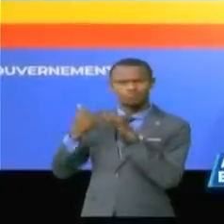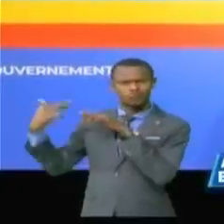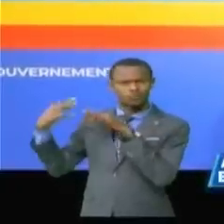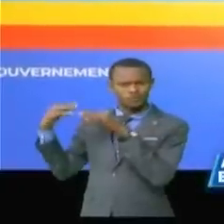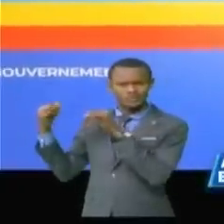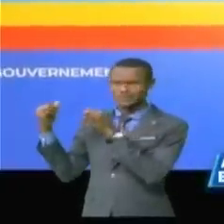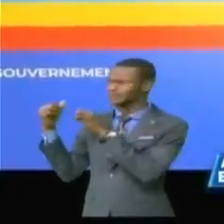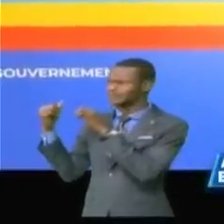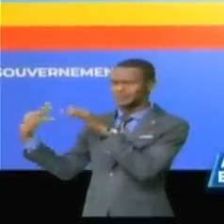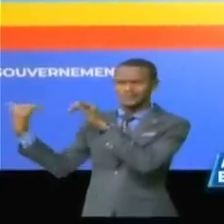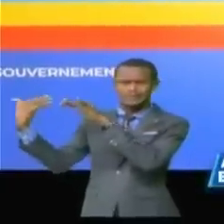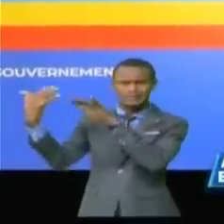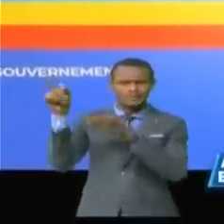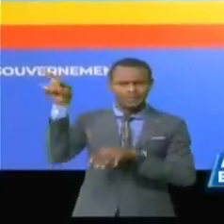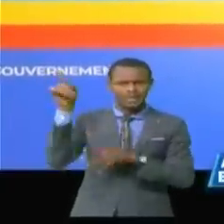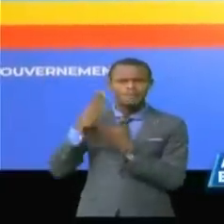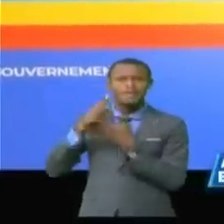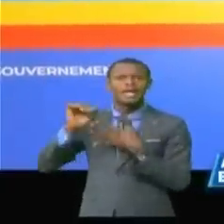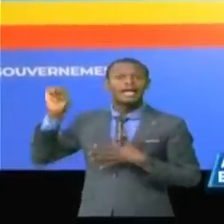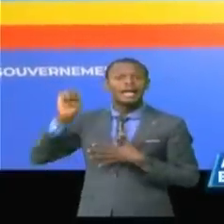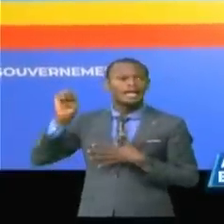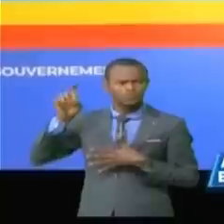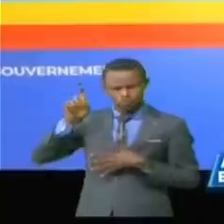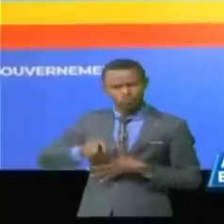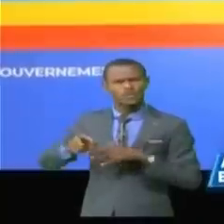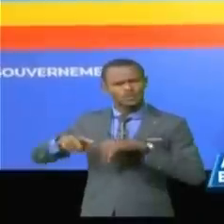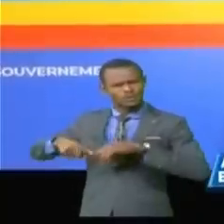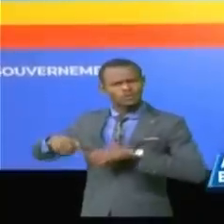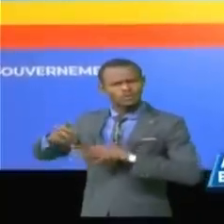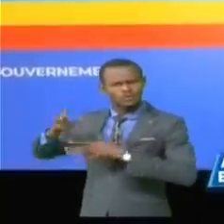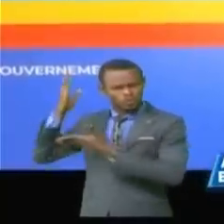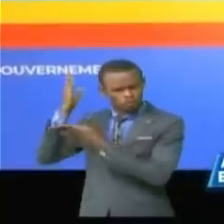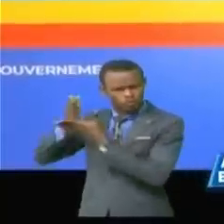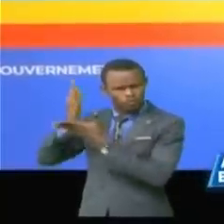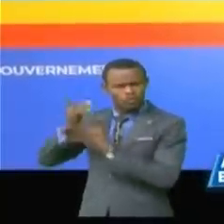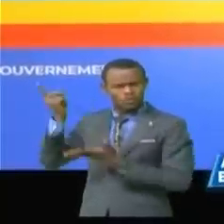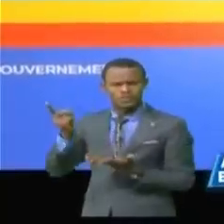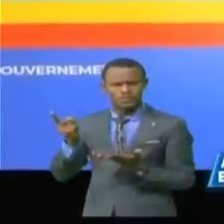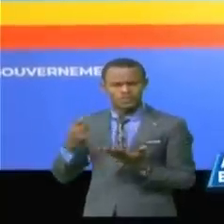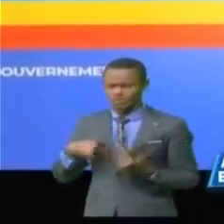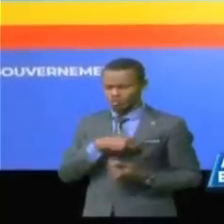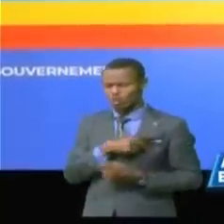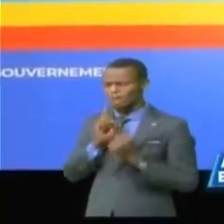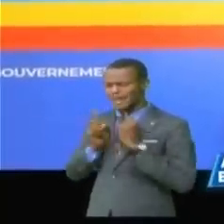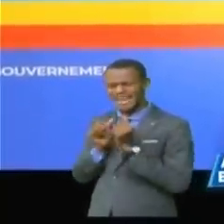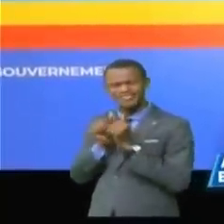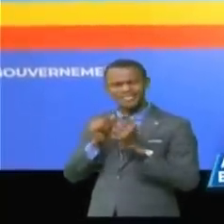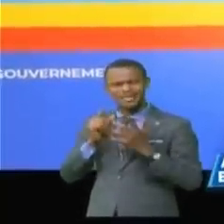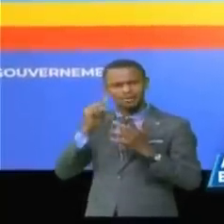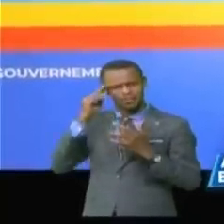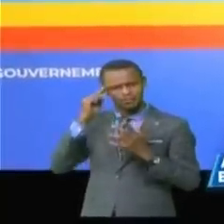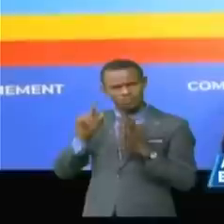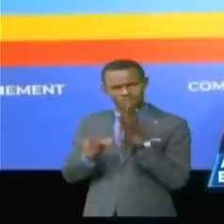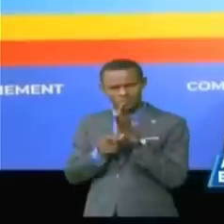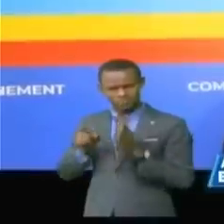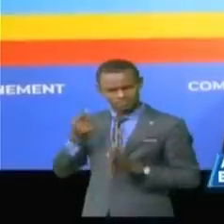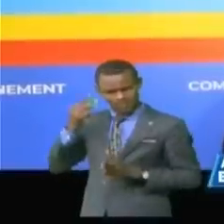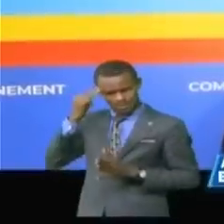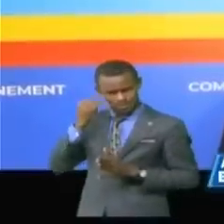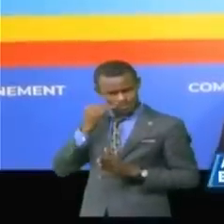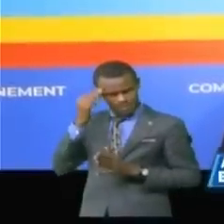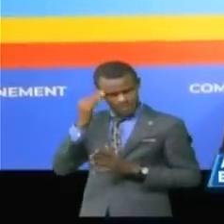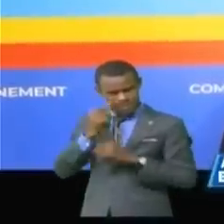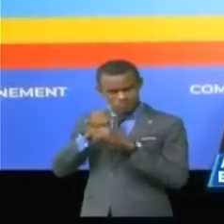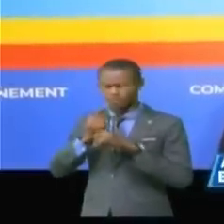nous avons parlé de cela et ça a été très bonne conversation que nous avons eue avec le ministre. Et la